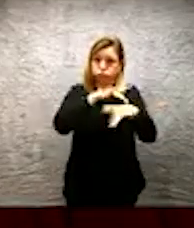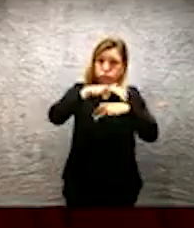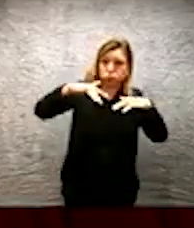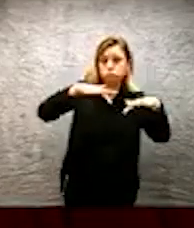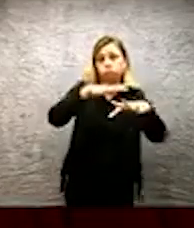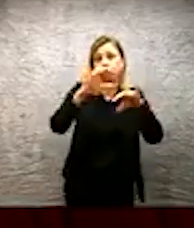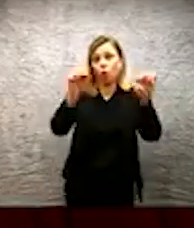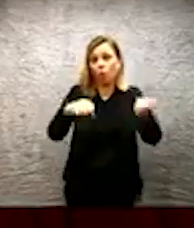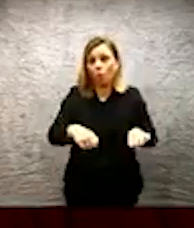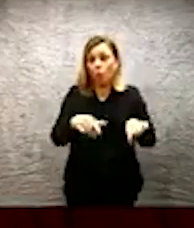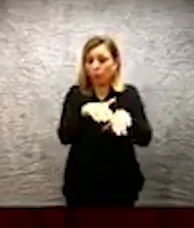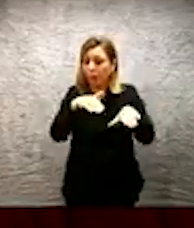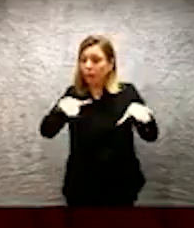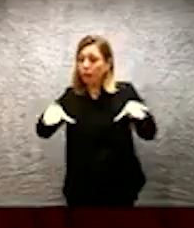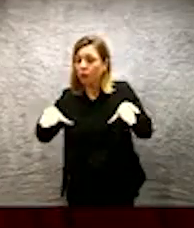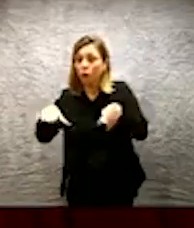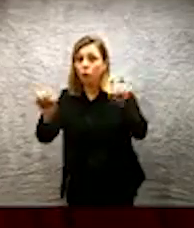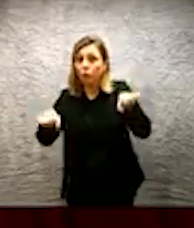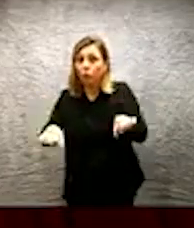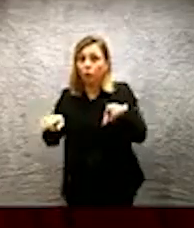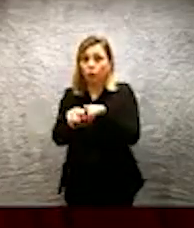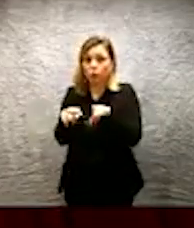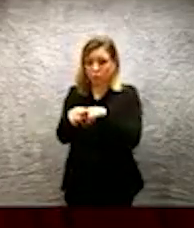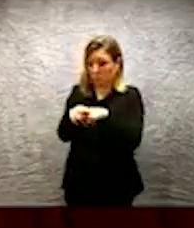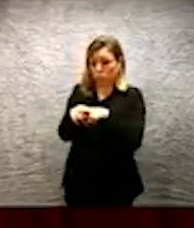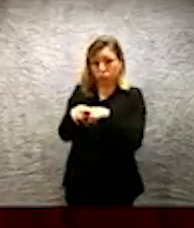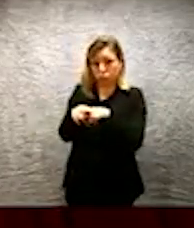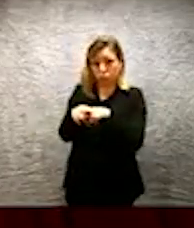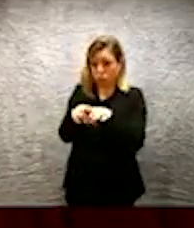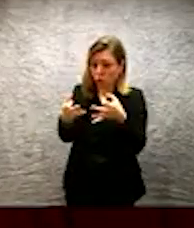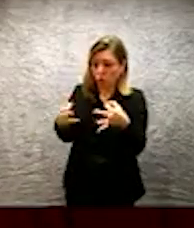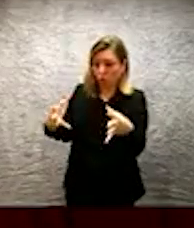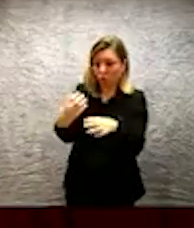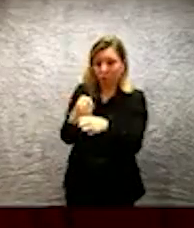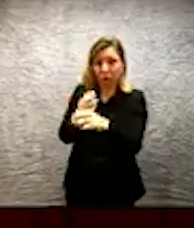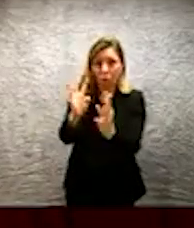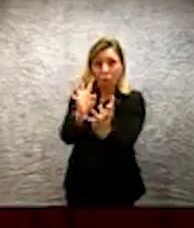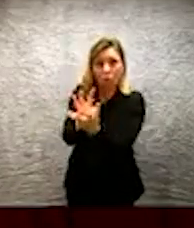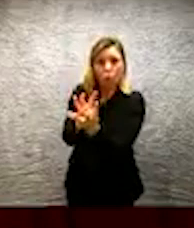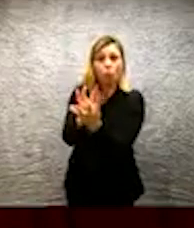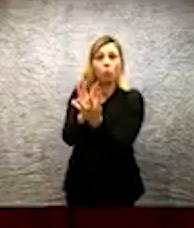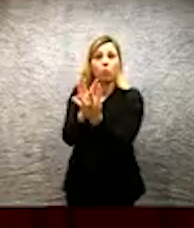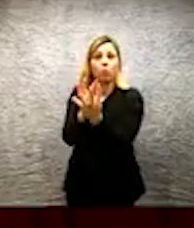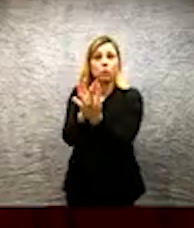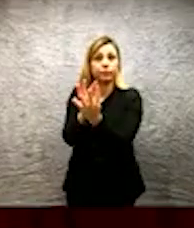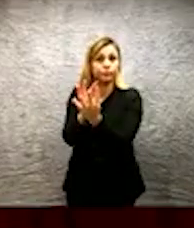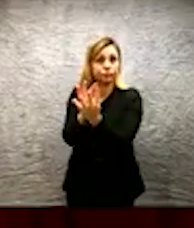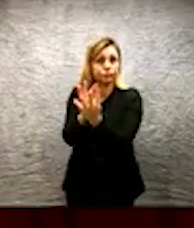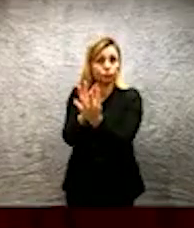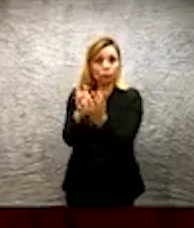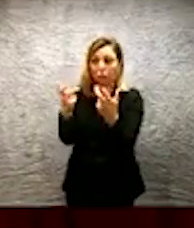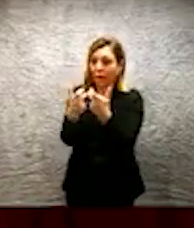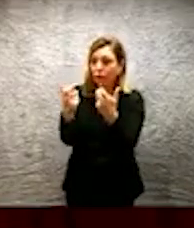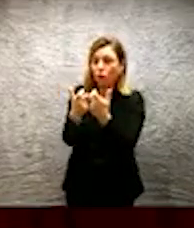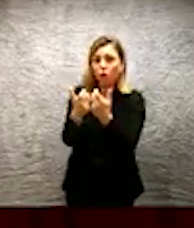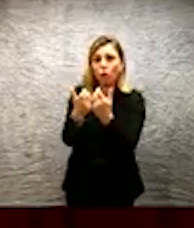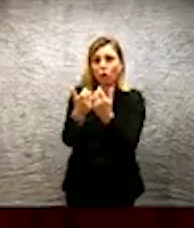ils auront la possibilité de temps de travail soit en groupe pour réaliser un